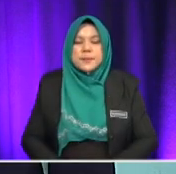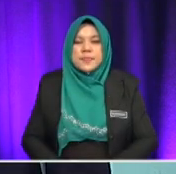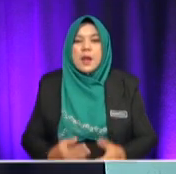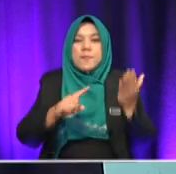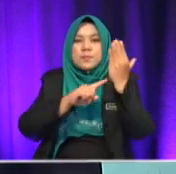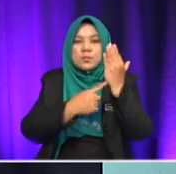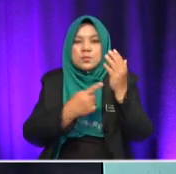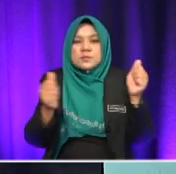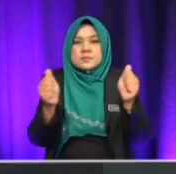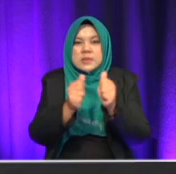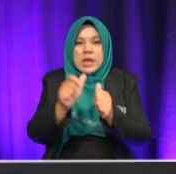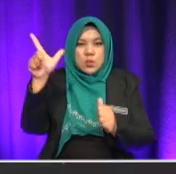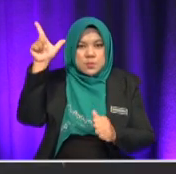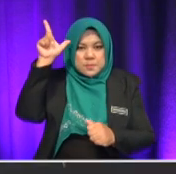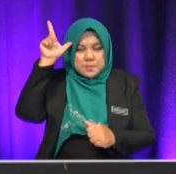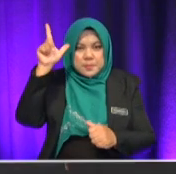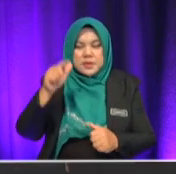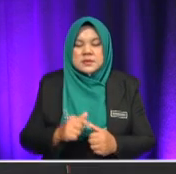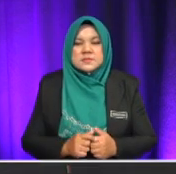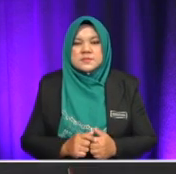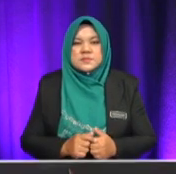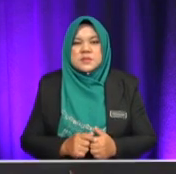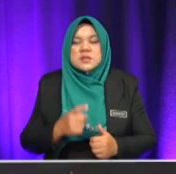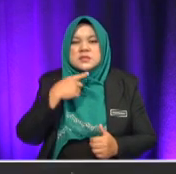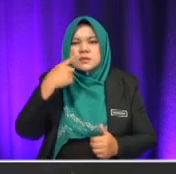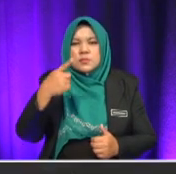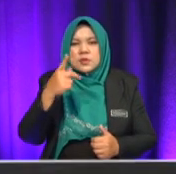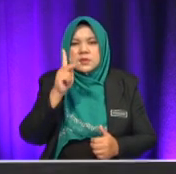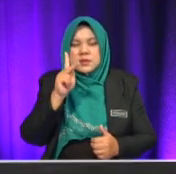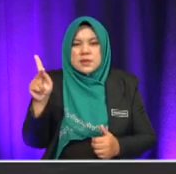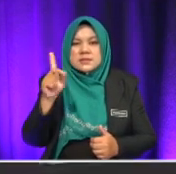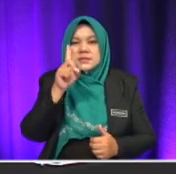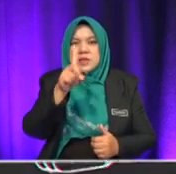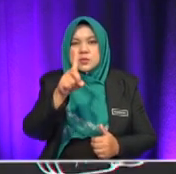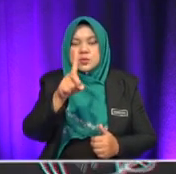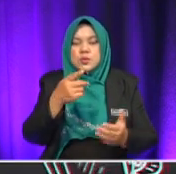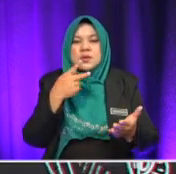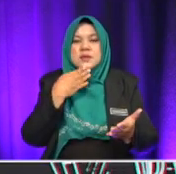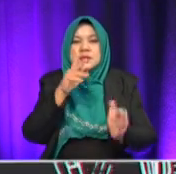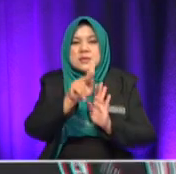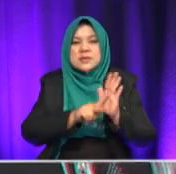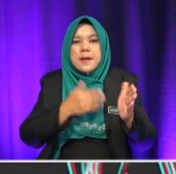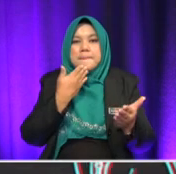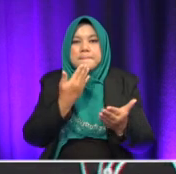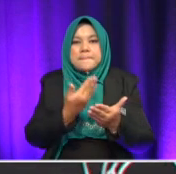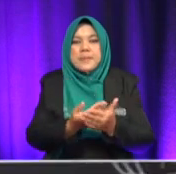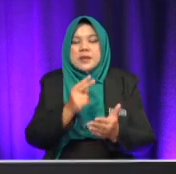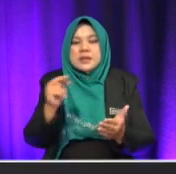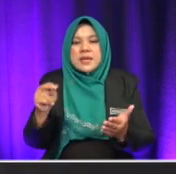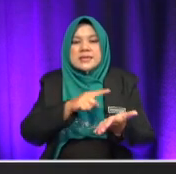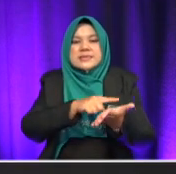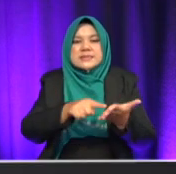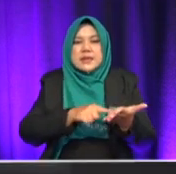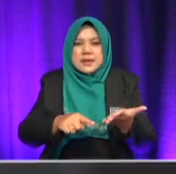dengan Lukman Sebutkan satu daripada hikmah persyariatan zakat